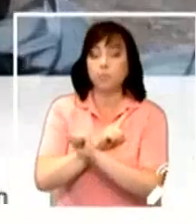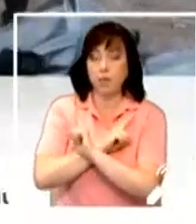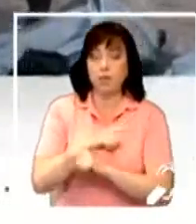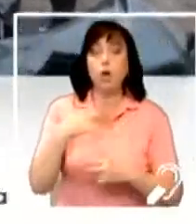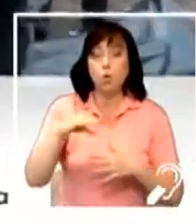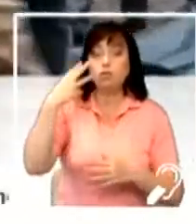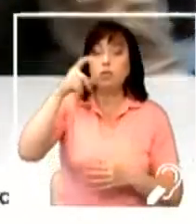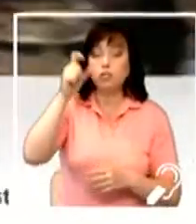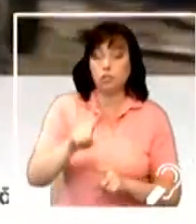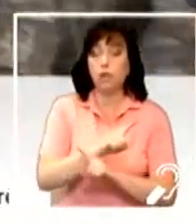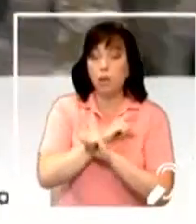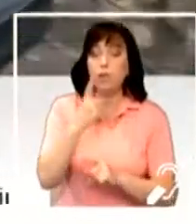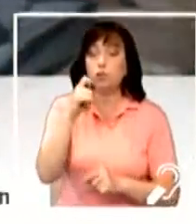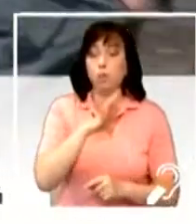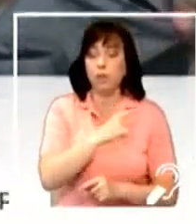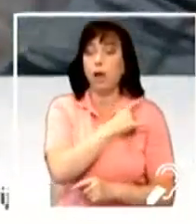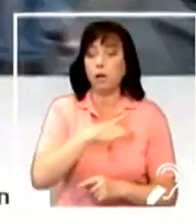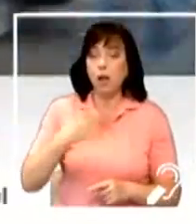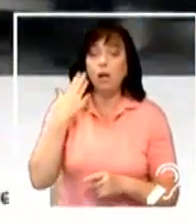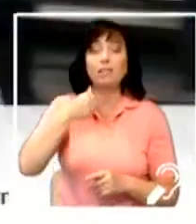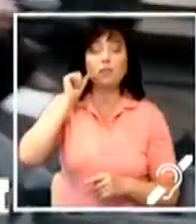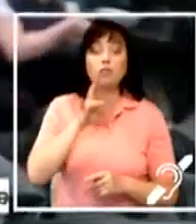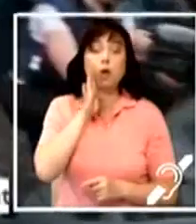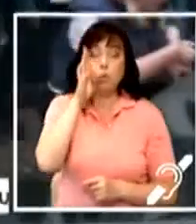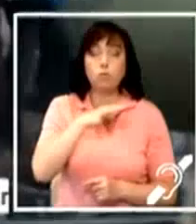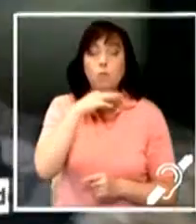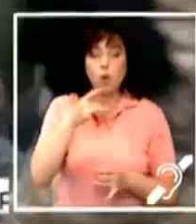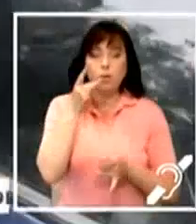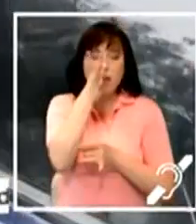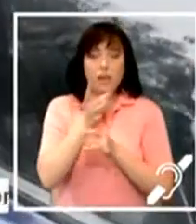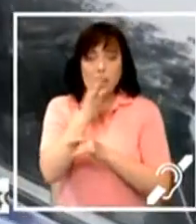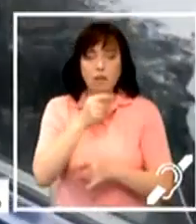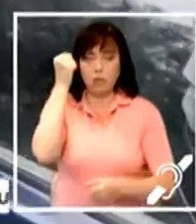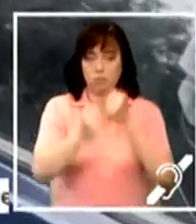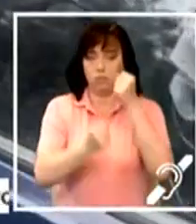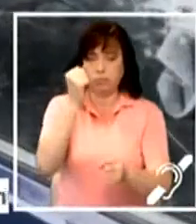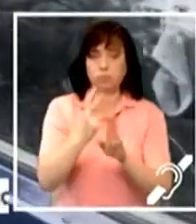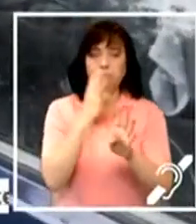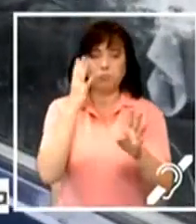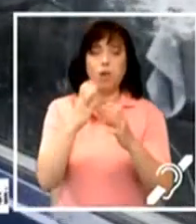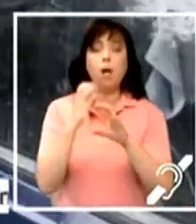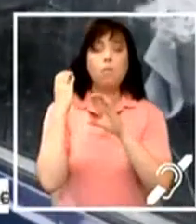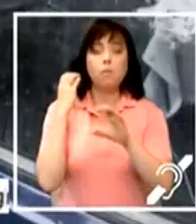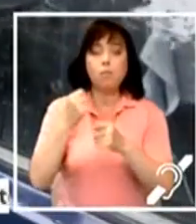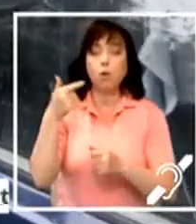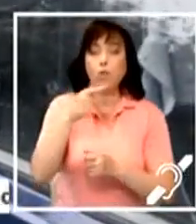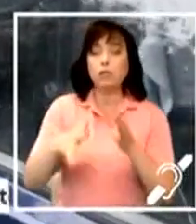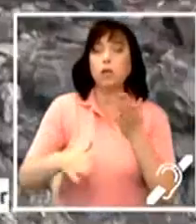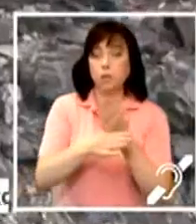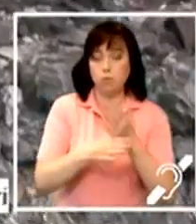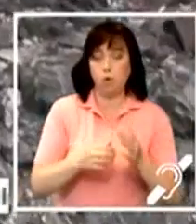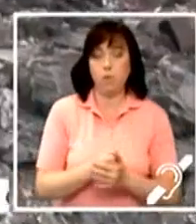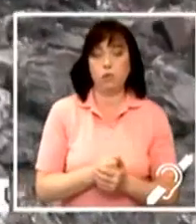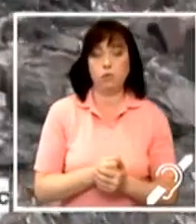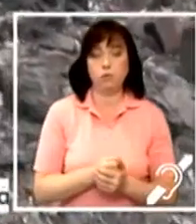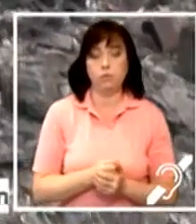de oameni au murit și 100 au fost răniți, după ce ieri dimineață mai multe rachete au lovit un grup de mașini cu civili care urmau să ducă ajutoare în